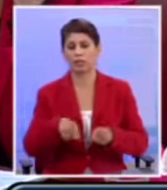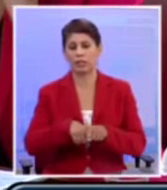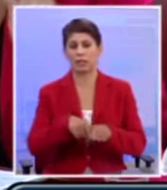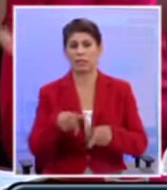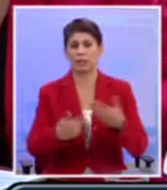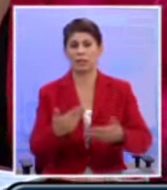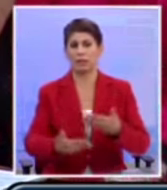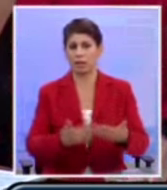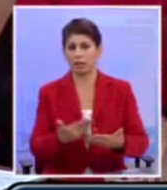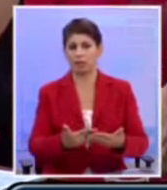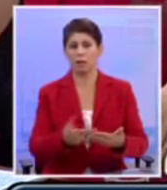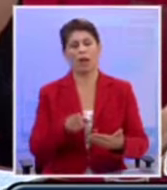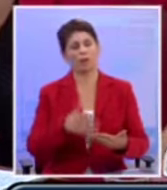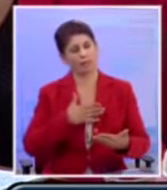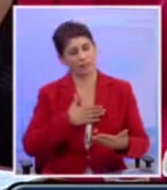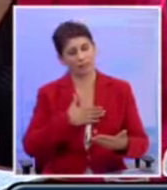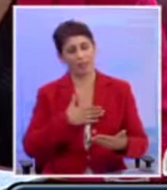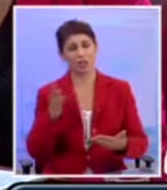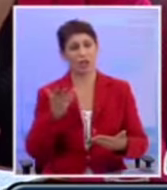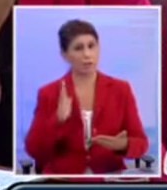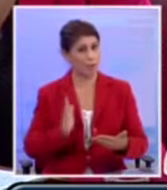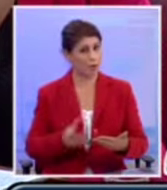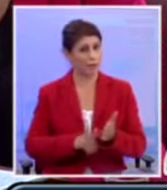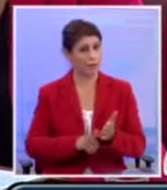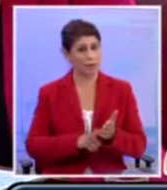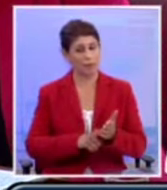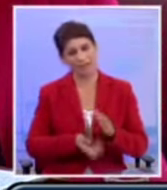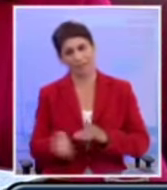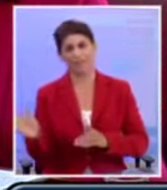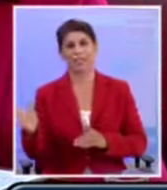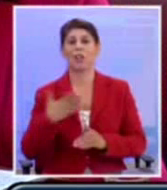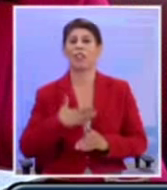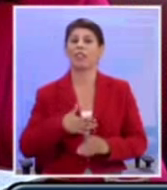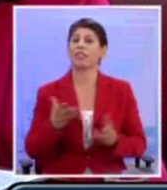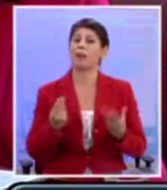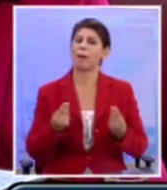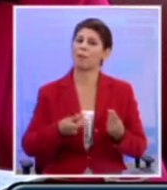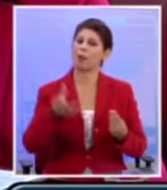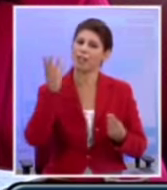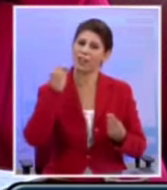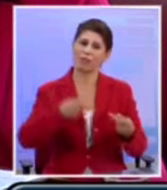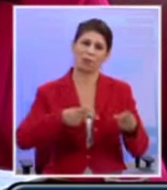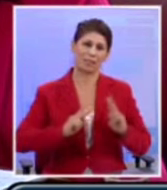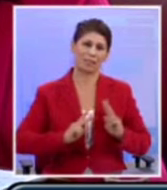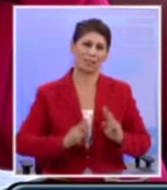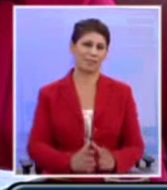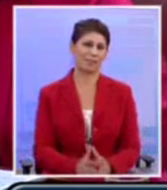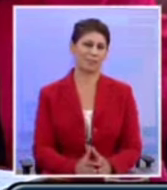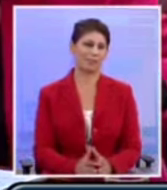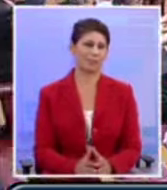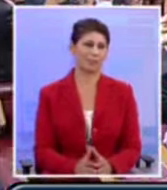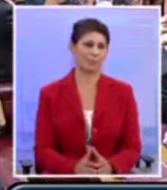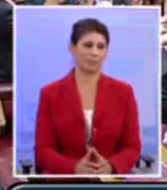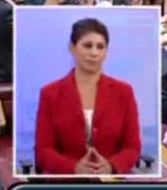διαδικασία. Αυτά και σας ευχαριστώ και αν μπορούσατε, επειδή πρέπει να φύγω, θα ήθελα πάρα πολύ να ακούσω τις απαντήσεις σας. Ευχαριστώ.